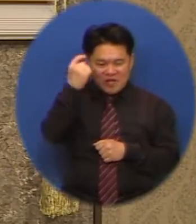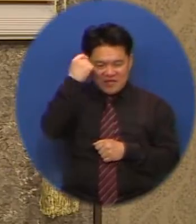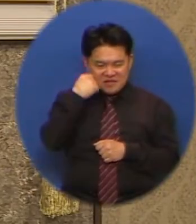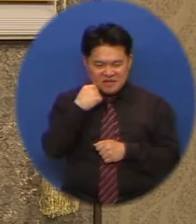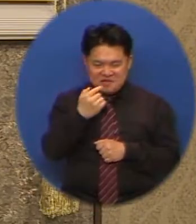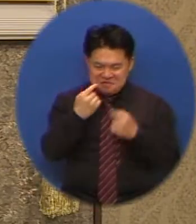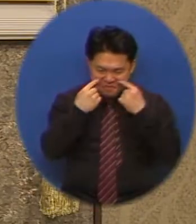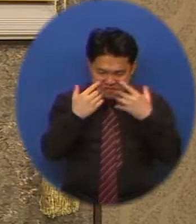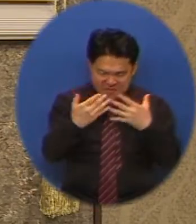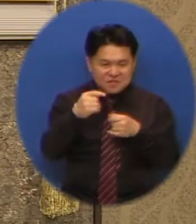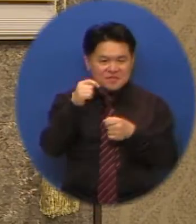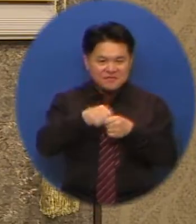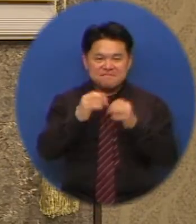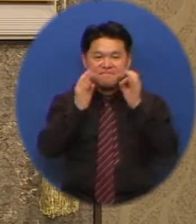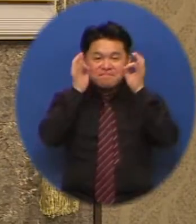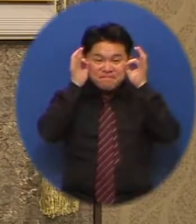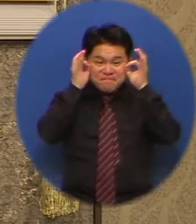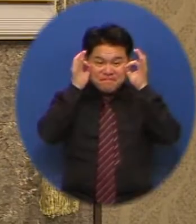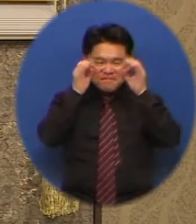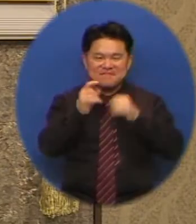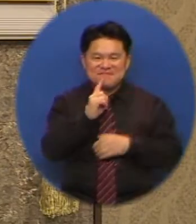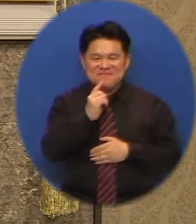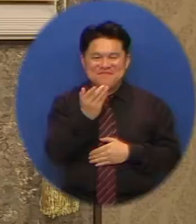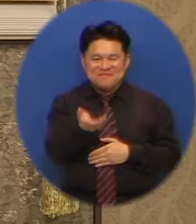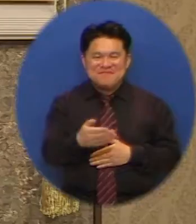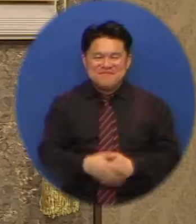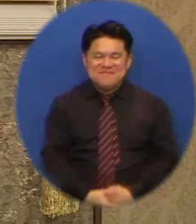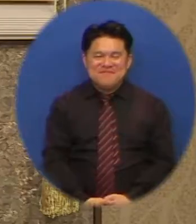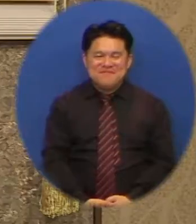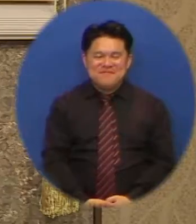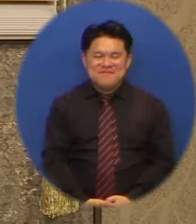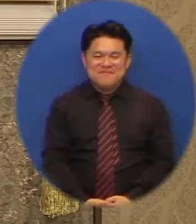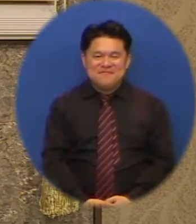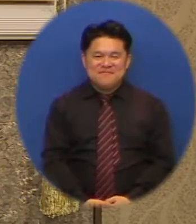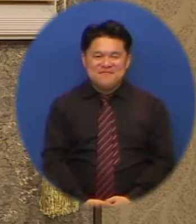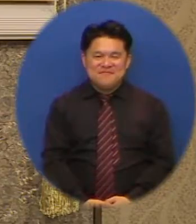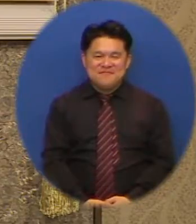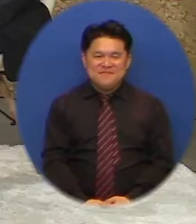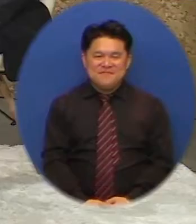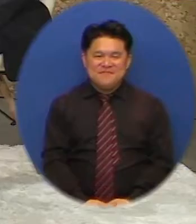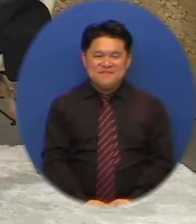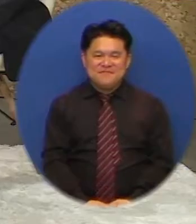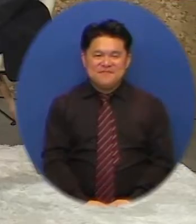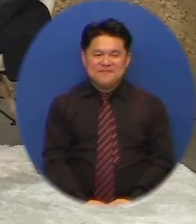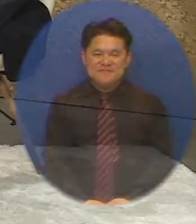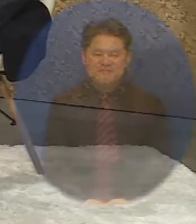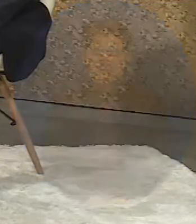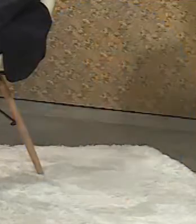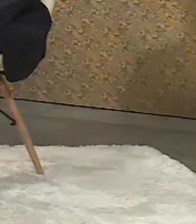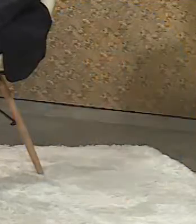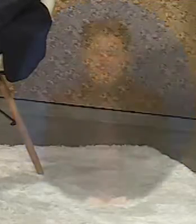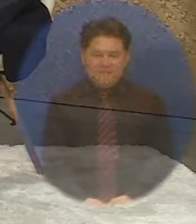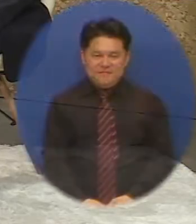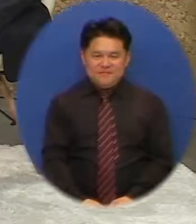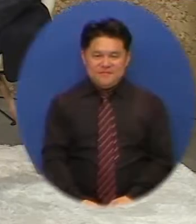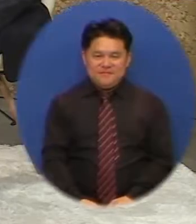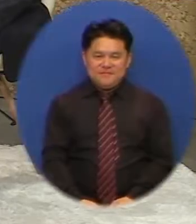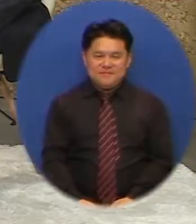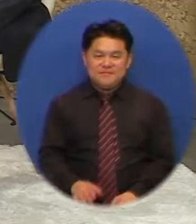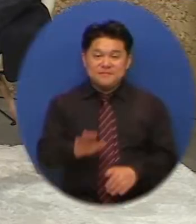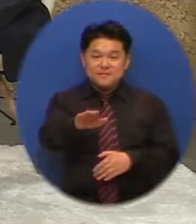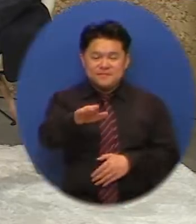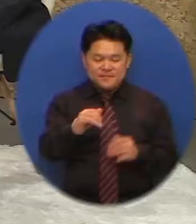있도록 최선의 노력을 다하겠다는 말씀을 먼저 올리겠습니다. 네, 먼저 뭐 좀 늦었지만